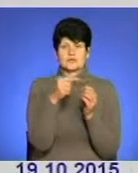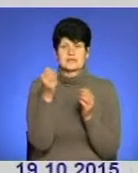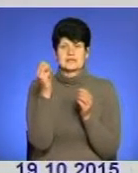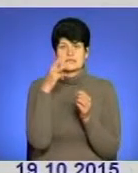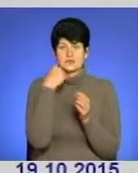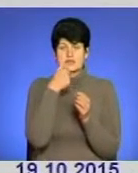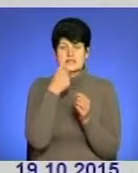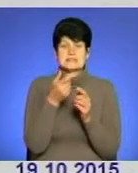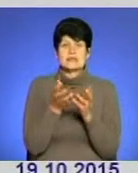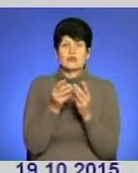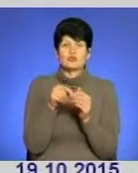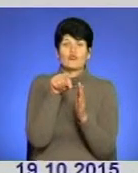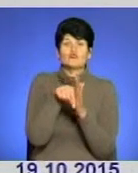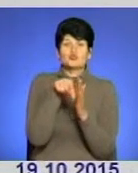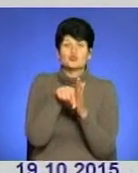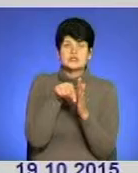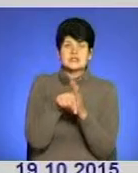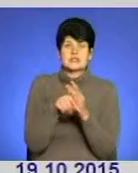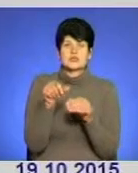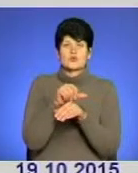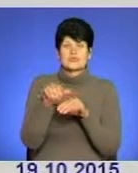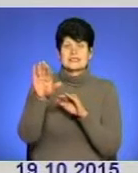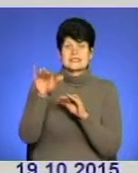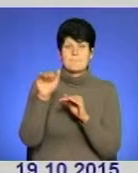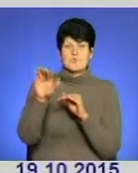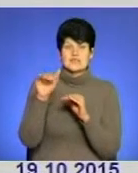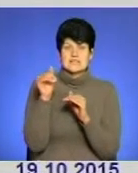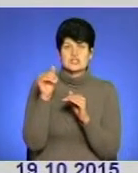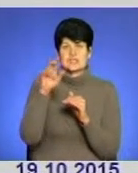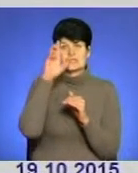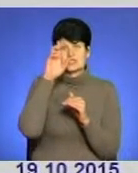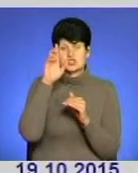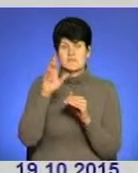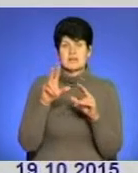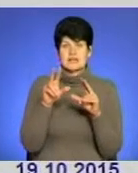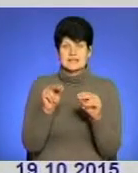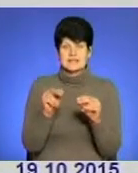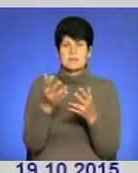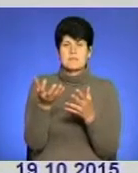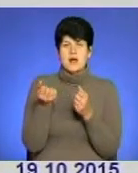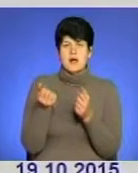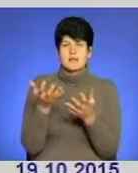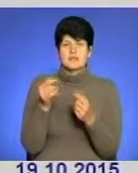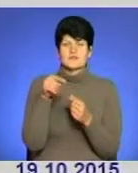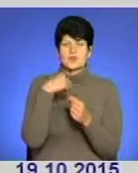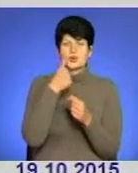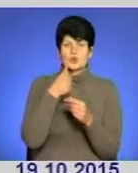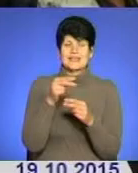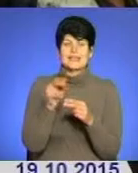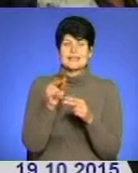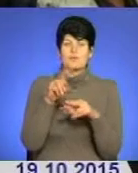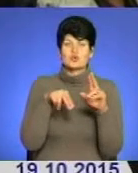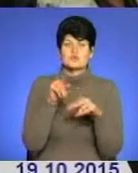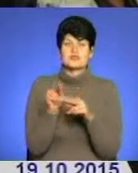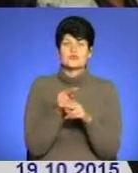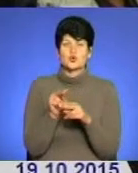за рахунок внутрішніх та зовнішніх запозичень та державних гарантій, які держава брала в ті роки для будівництва чи реконструкції